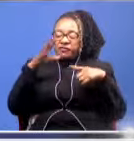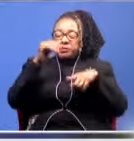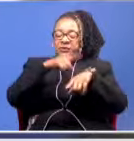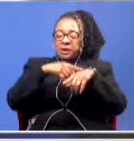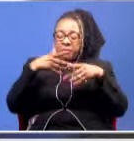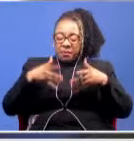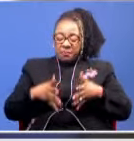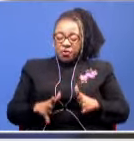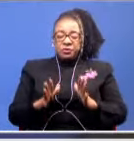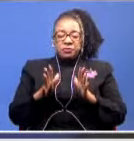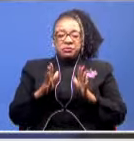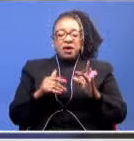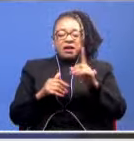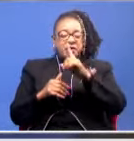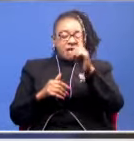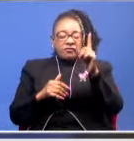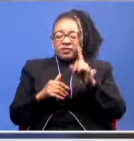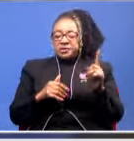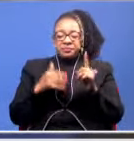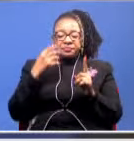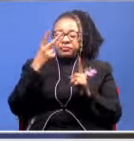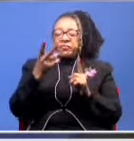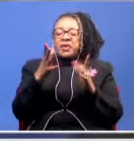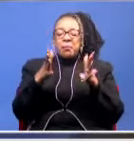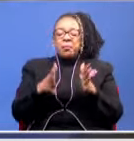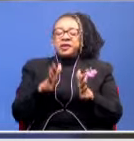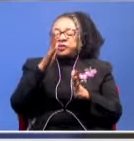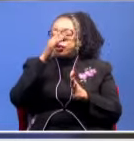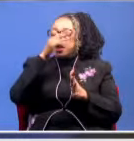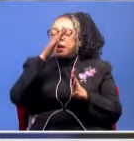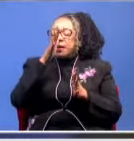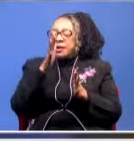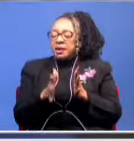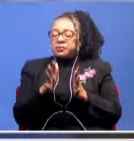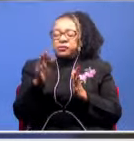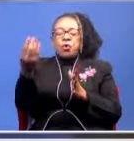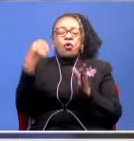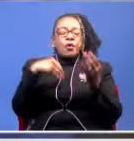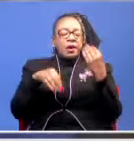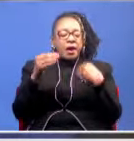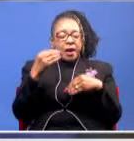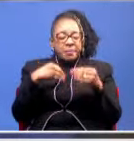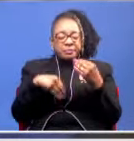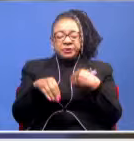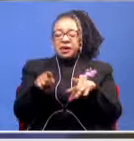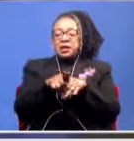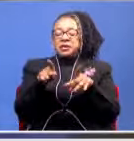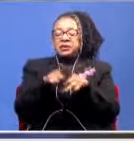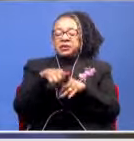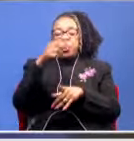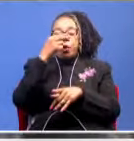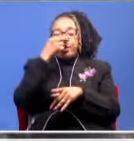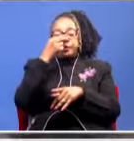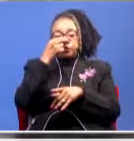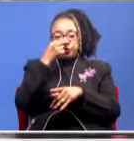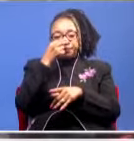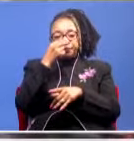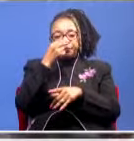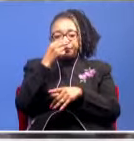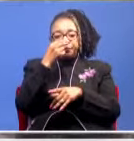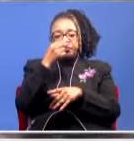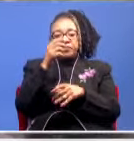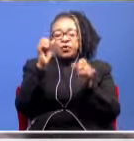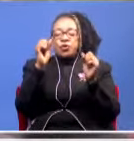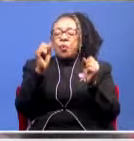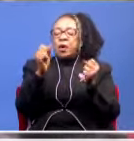nizaliwe sijawahi kuona mtu mwongo mfisadi kama William Samoei Ruto. You cannot